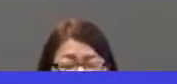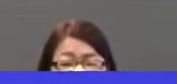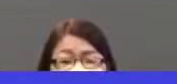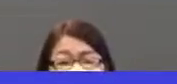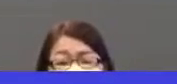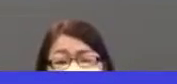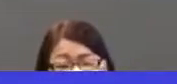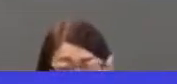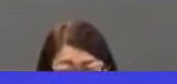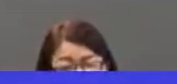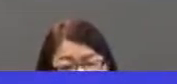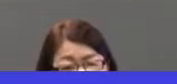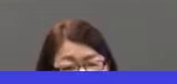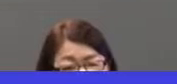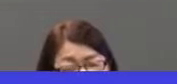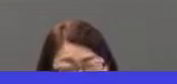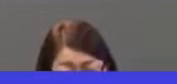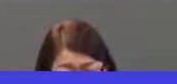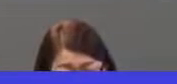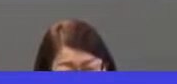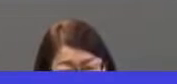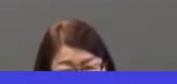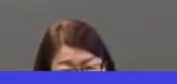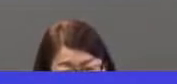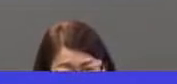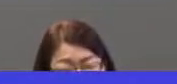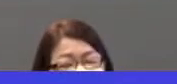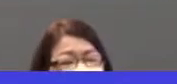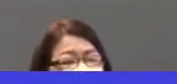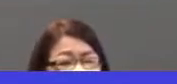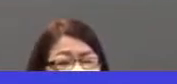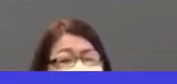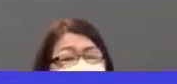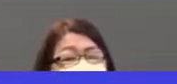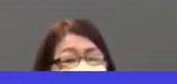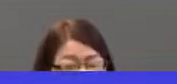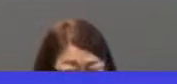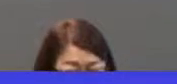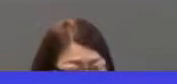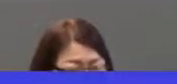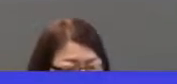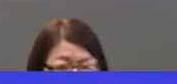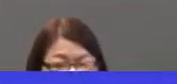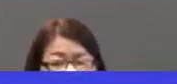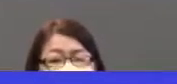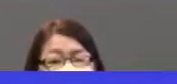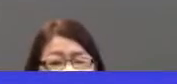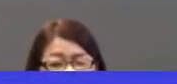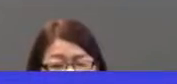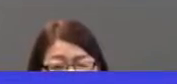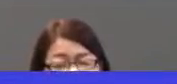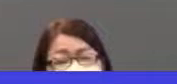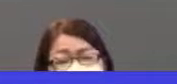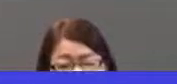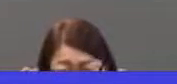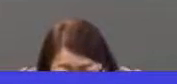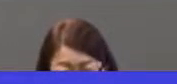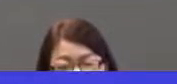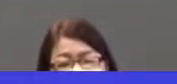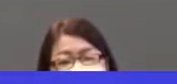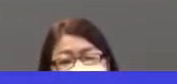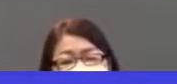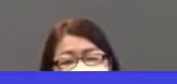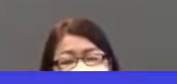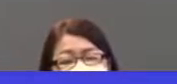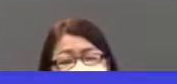จริงๆท่านเป็นนายกที่ไหนนะสระแก้ว ค่ะ แต่ไปมอบตัวที่ระยองนะ ค่ะท่านเป็นนายก